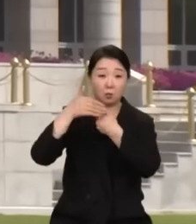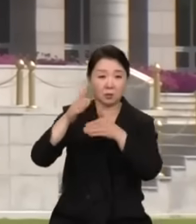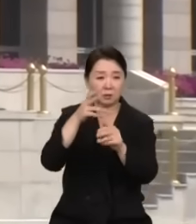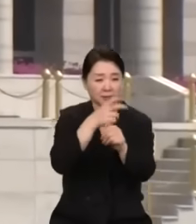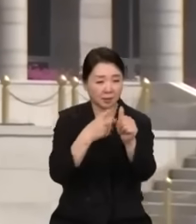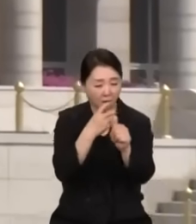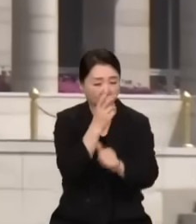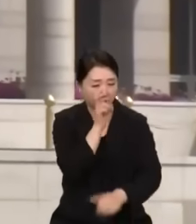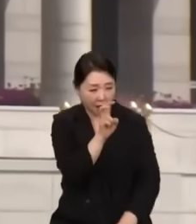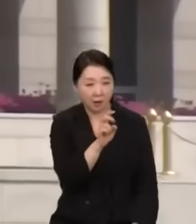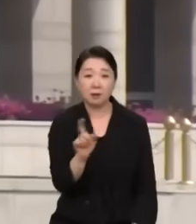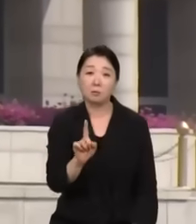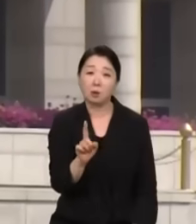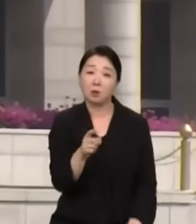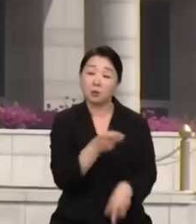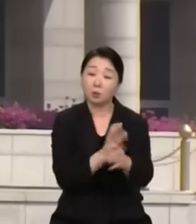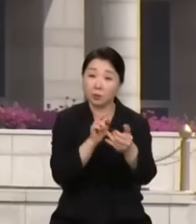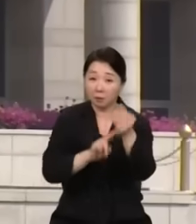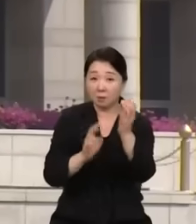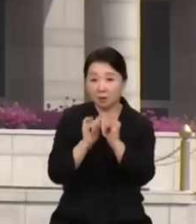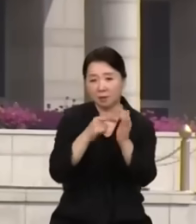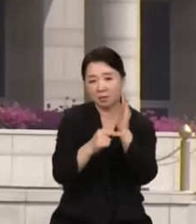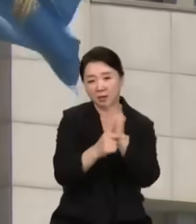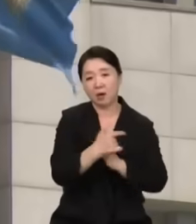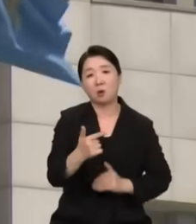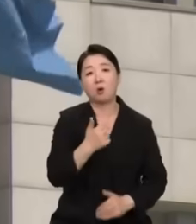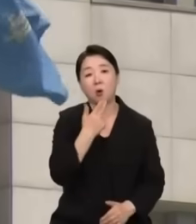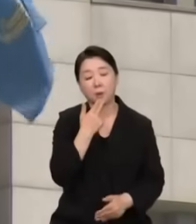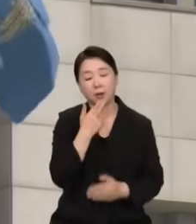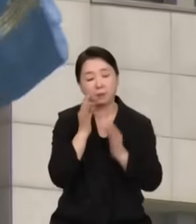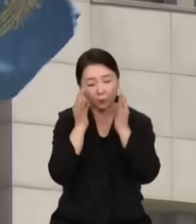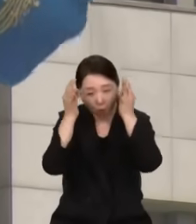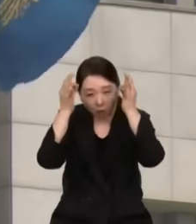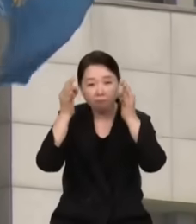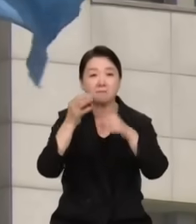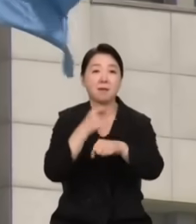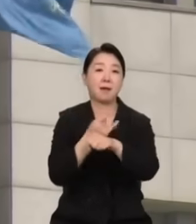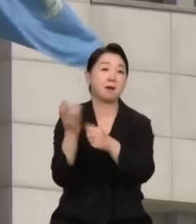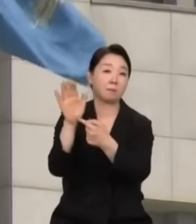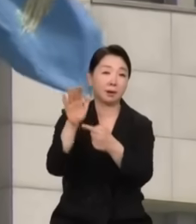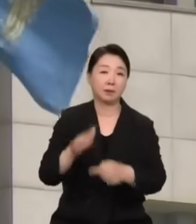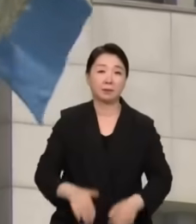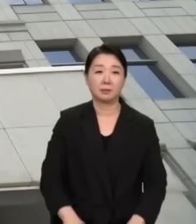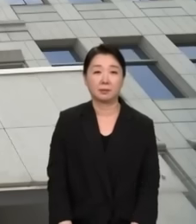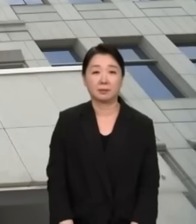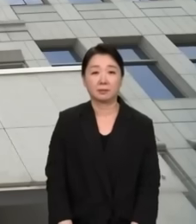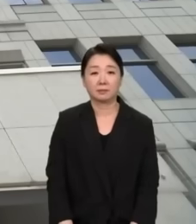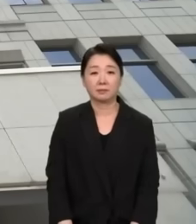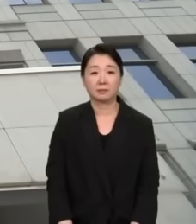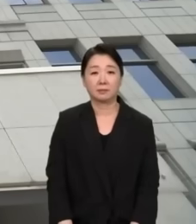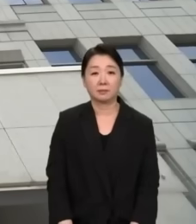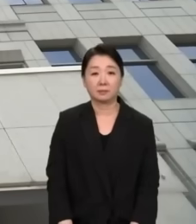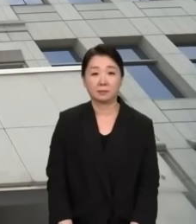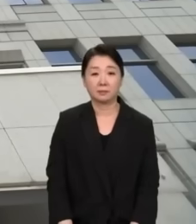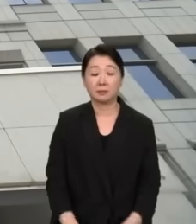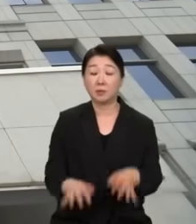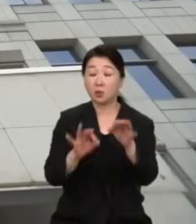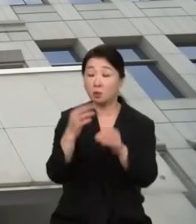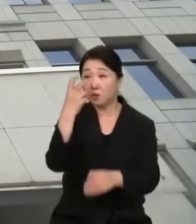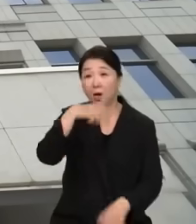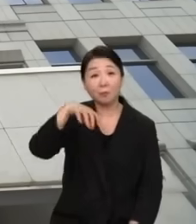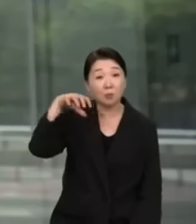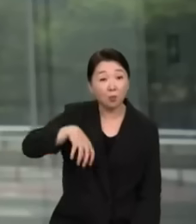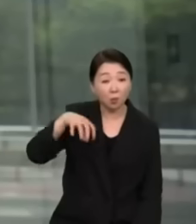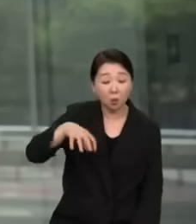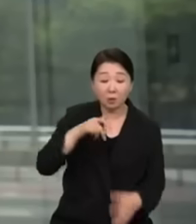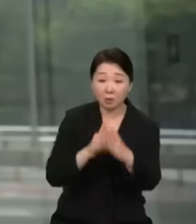상황을 예의주시하면서 소비자와 판매자 피해가 커지지 않도록 최선의 노력을 다할 것이라고 밝혔습니다. 금융감독원은 대표자와 주주